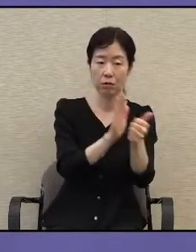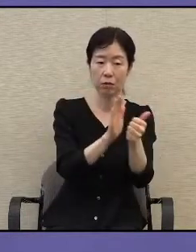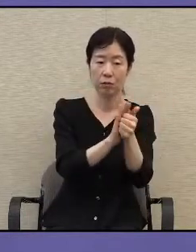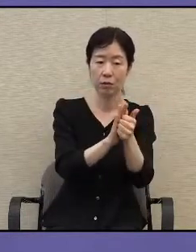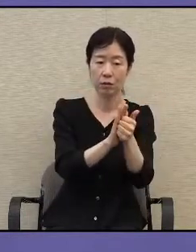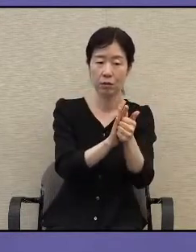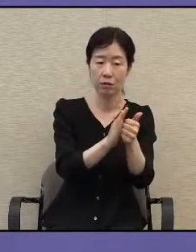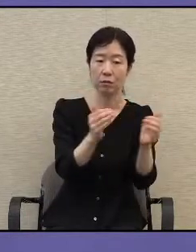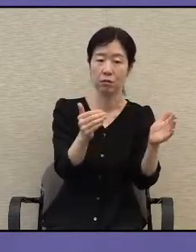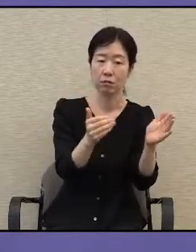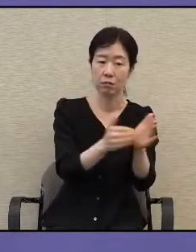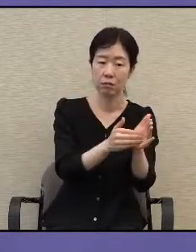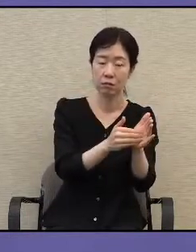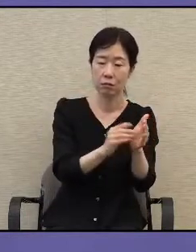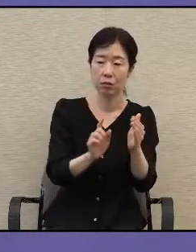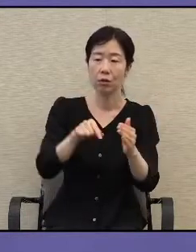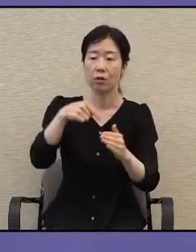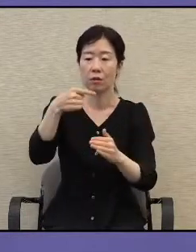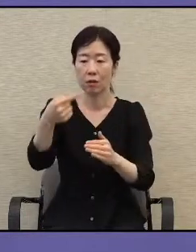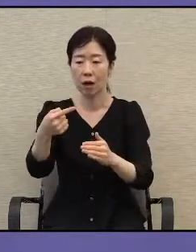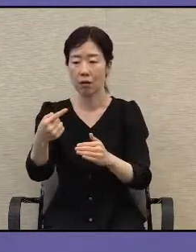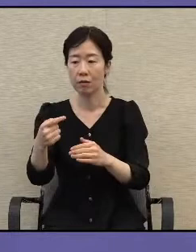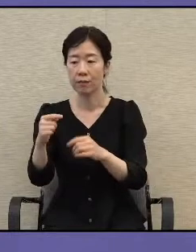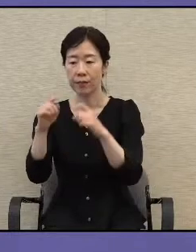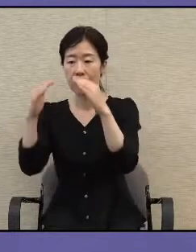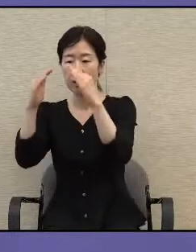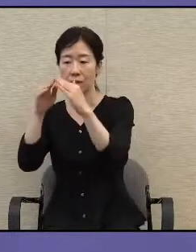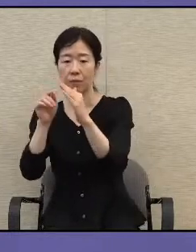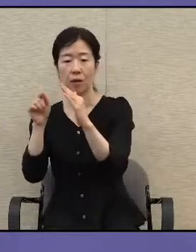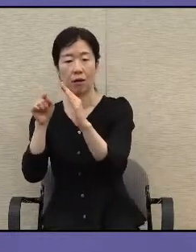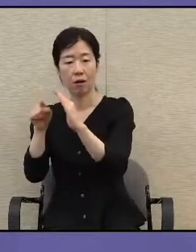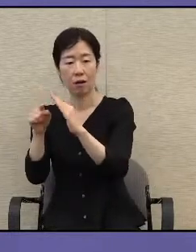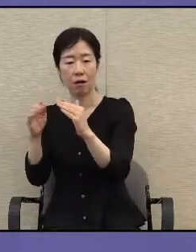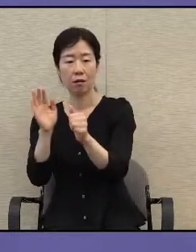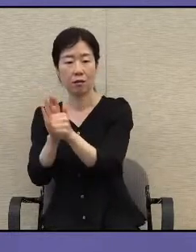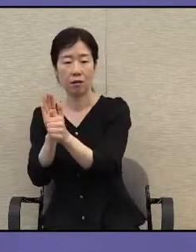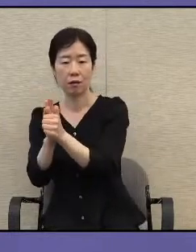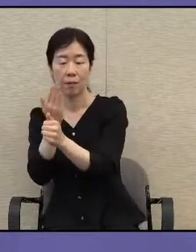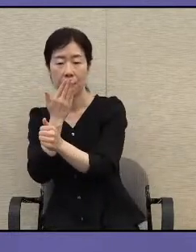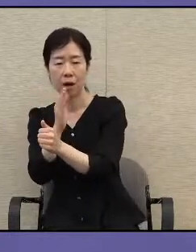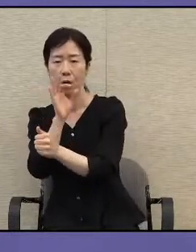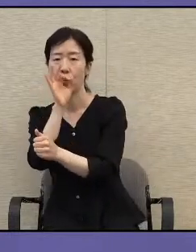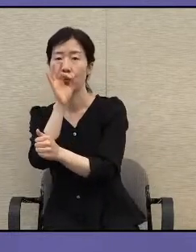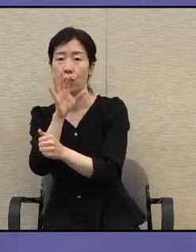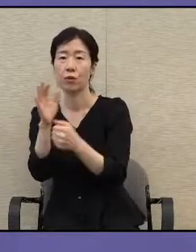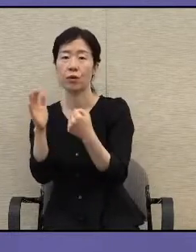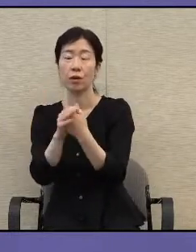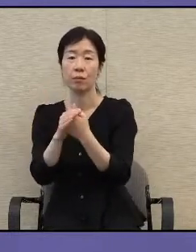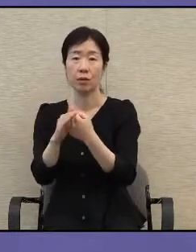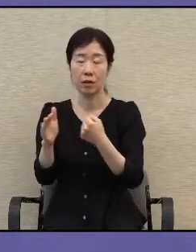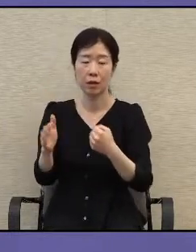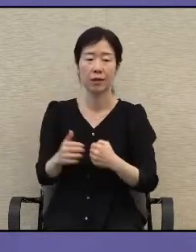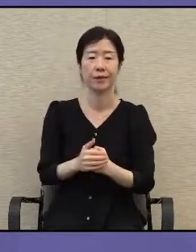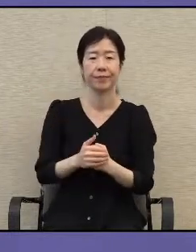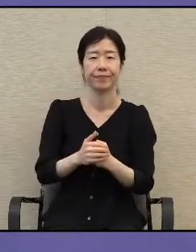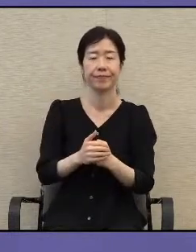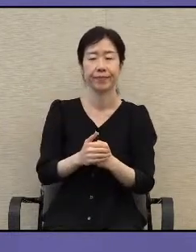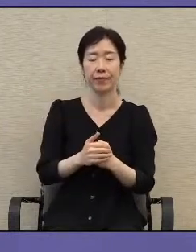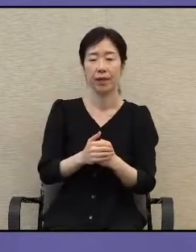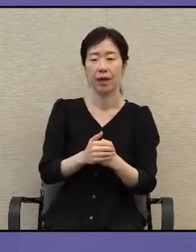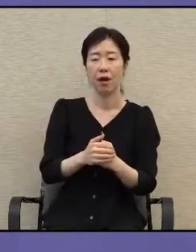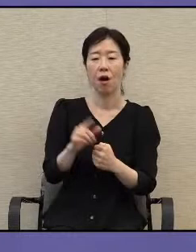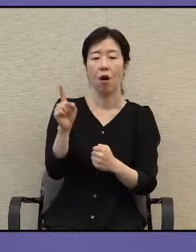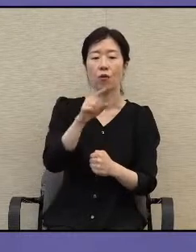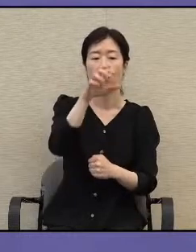그 주민들에게 연속성이 확보되기 위해서는 저희가 좀 더 이게 연결성 있고 연속성 있는 어떤 모델이 필요하다는 것을 볼